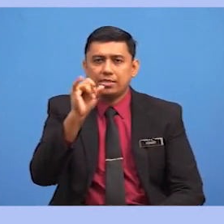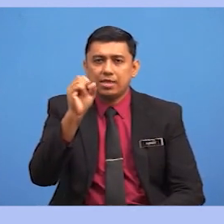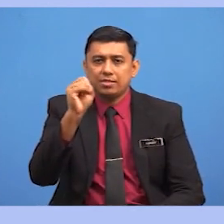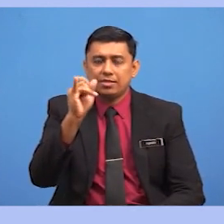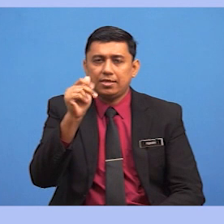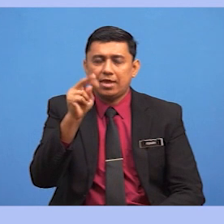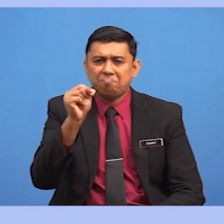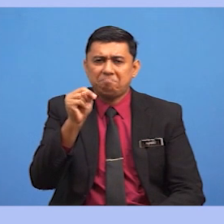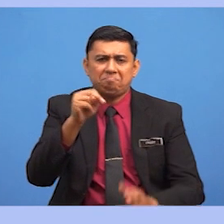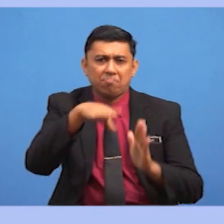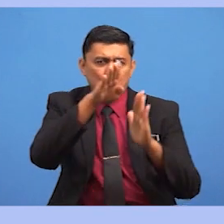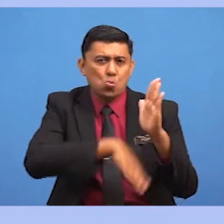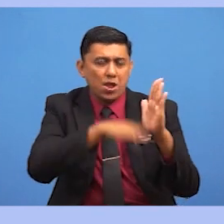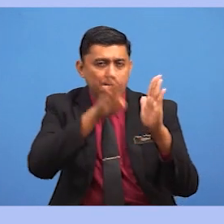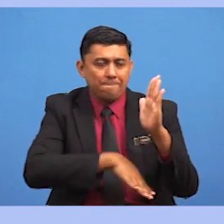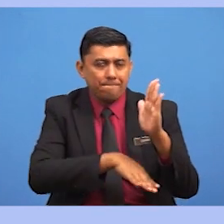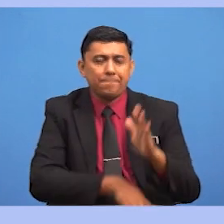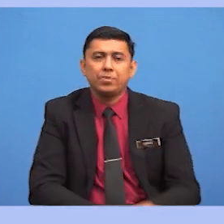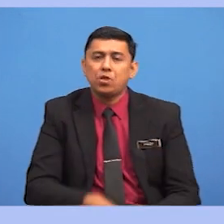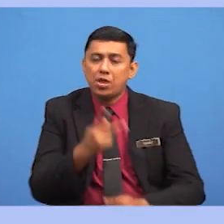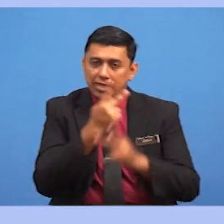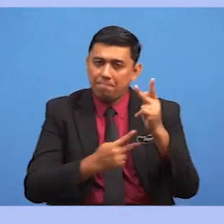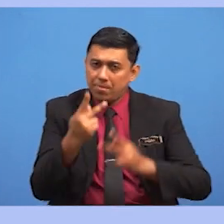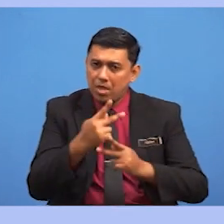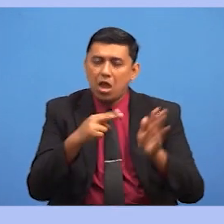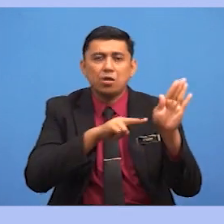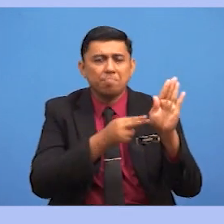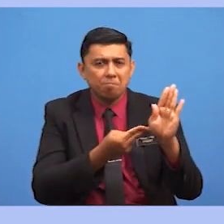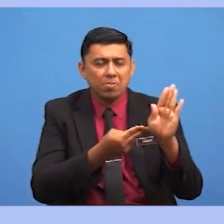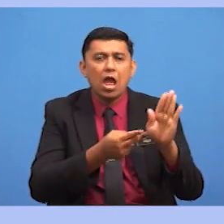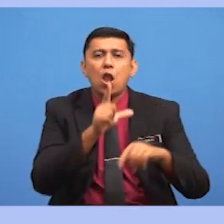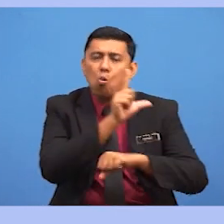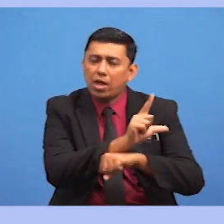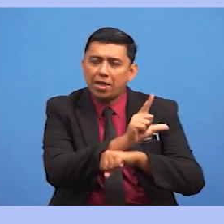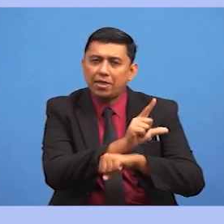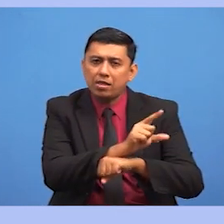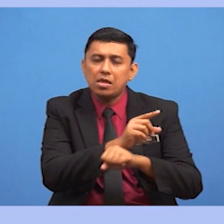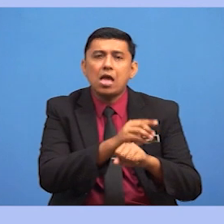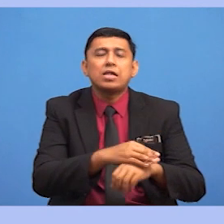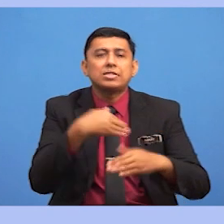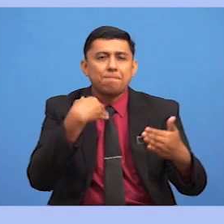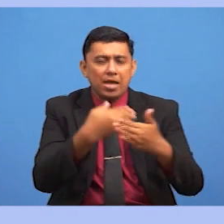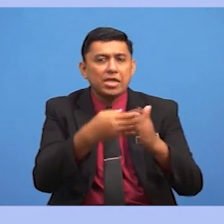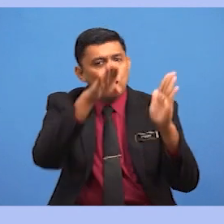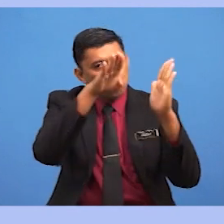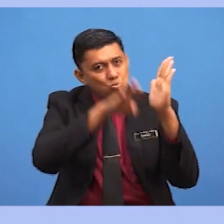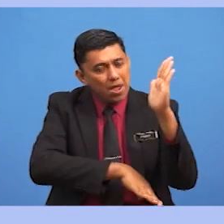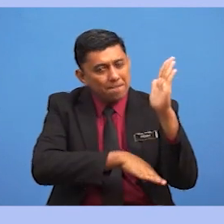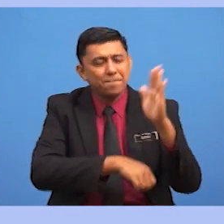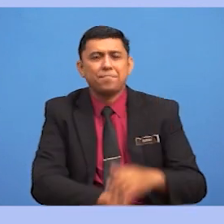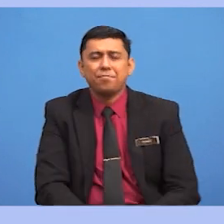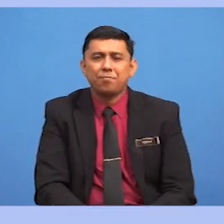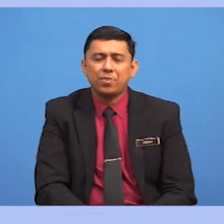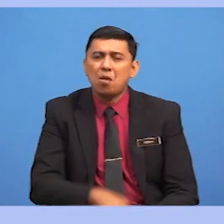berkurangan. Manakala, sifat kimia unsur iaitu sifat logam semakin berkurang dan